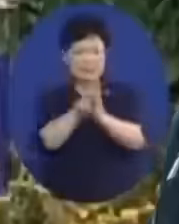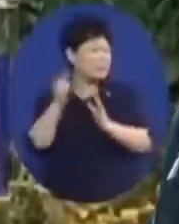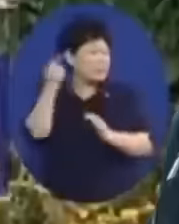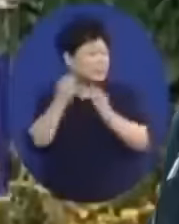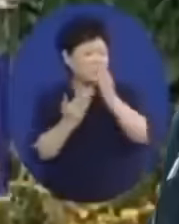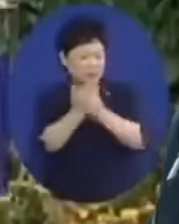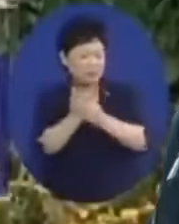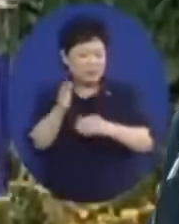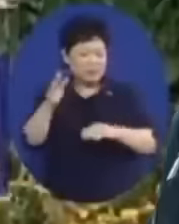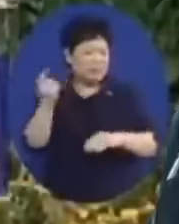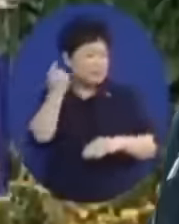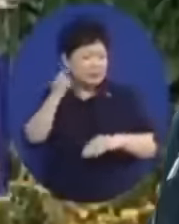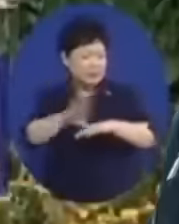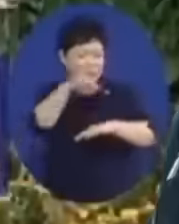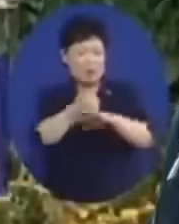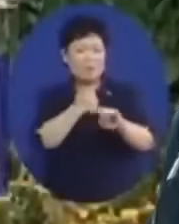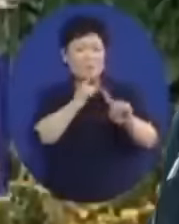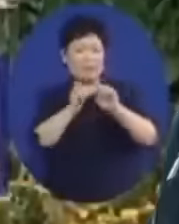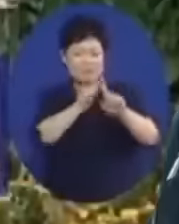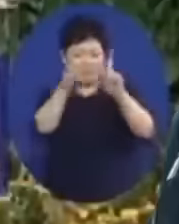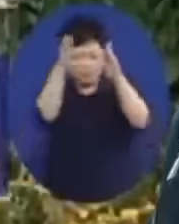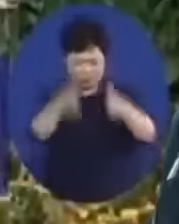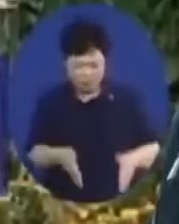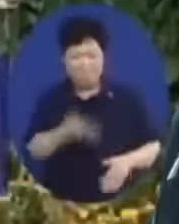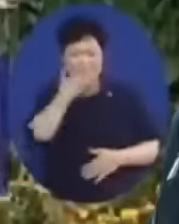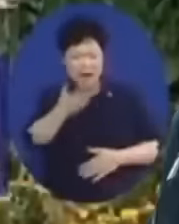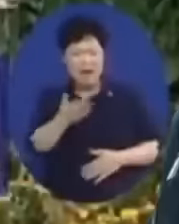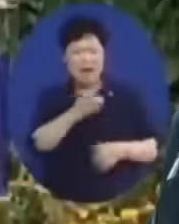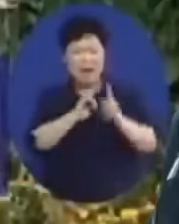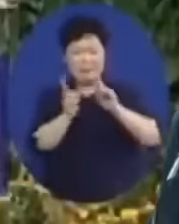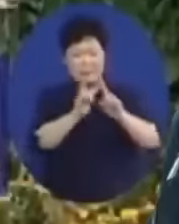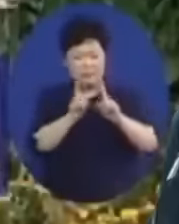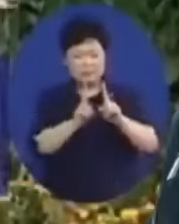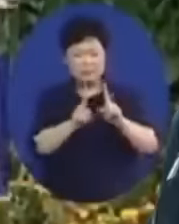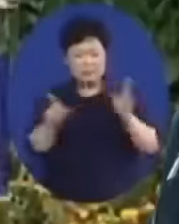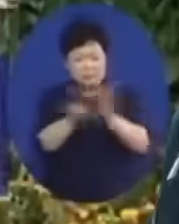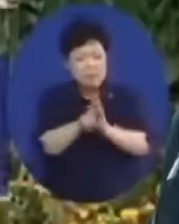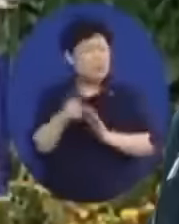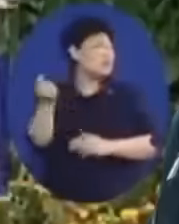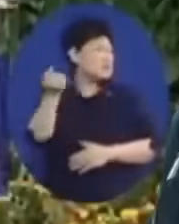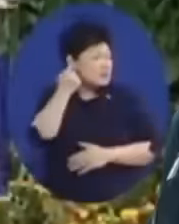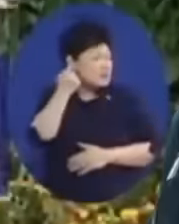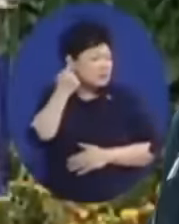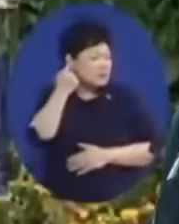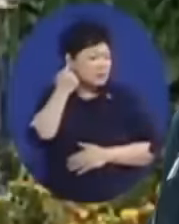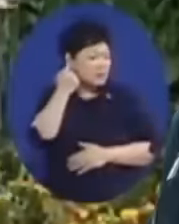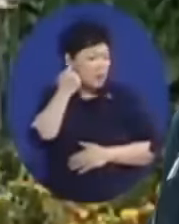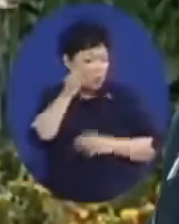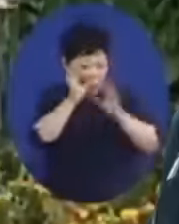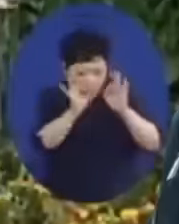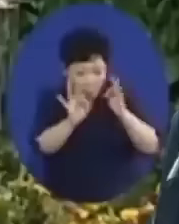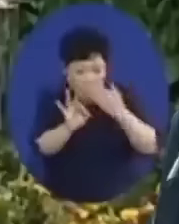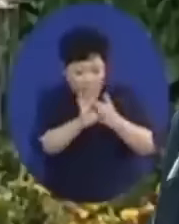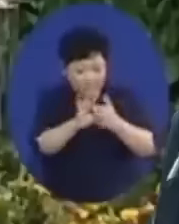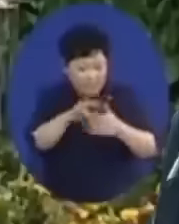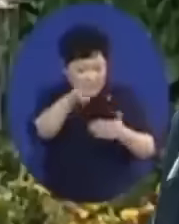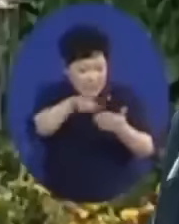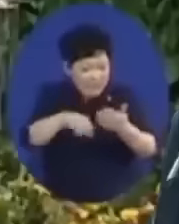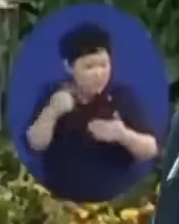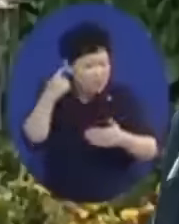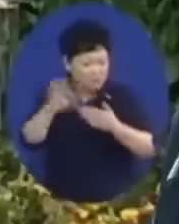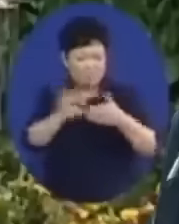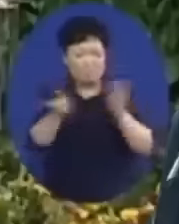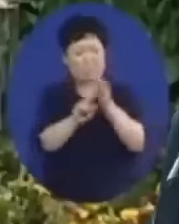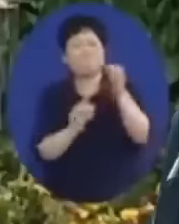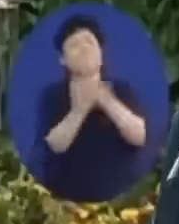들음에서 나며 들음은 그리스도의 말씀으로 말미암는다고. 말씀을 자꾸 믿고 들으면, 읽고 들으면 믿음이